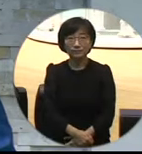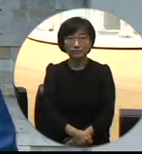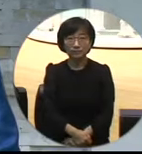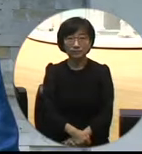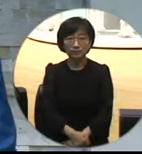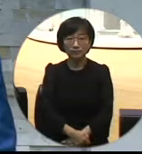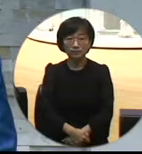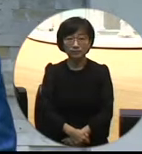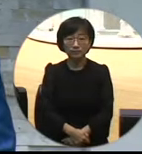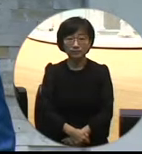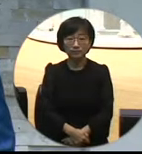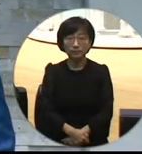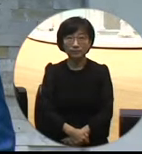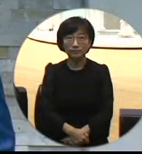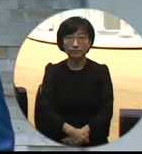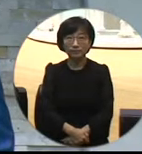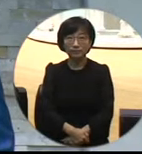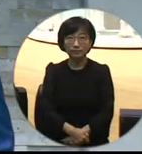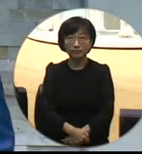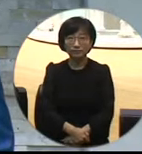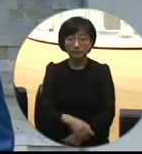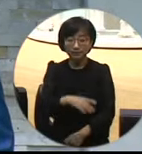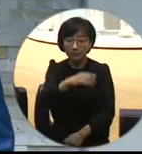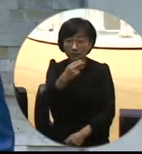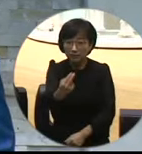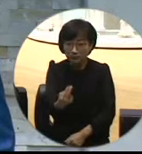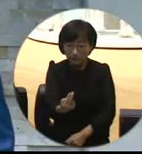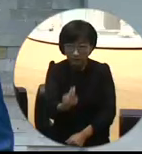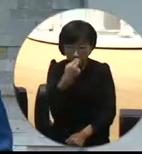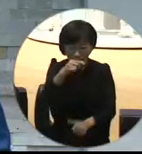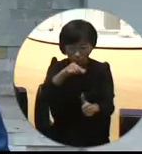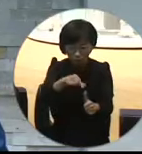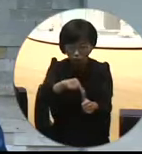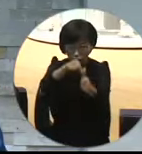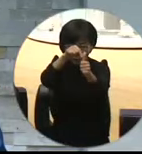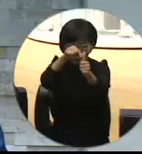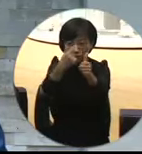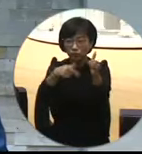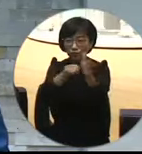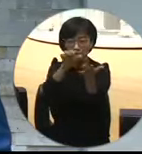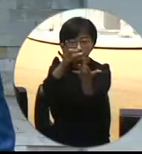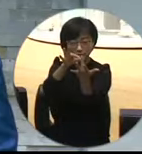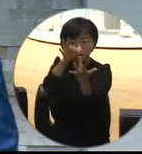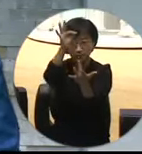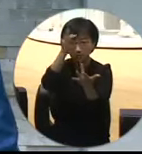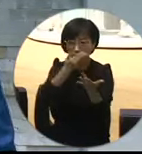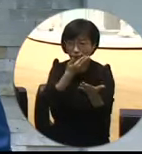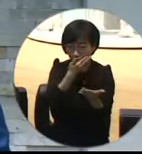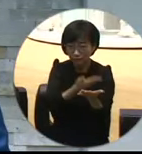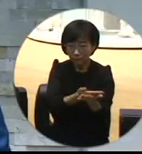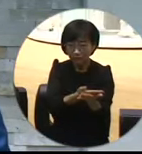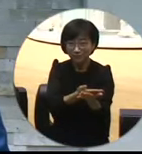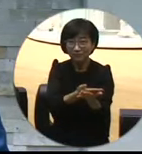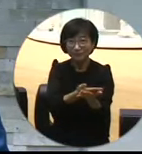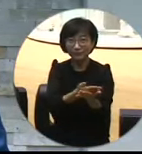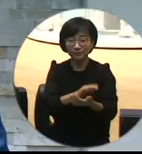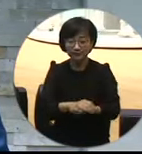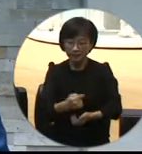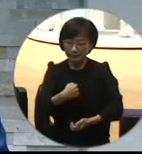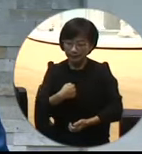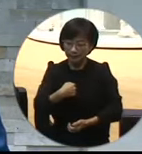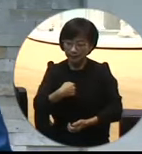깨어있는 몇몇 사람은 합니다. 생명을 구하는 선택. 생명을 구하는 선택 내가 하고